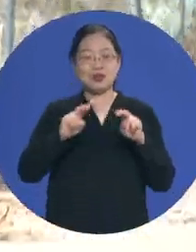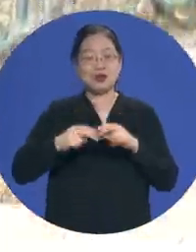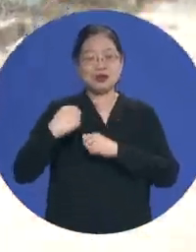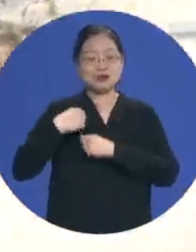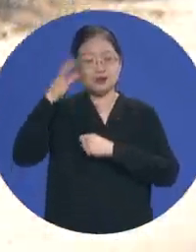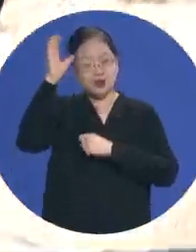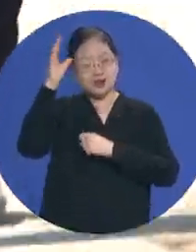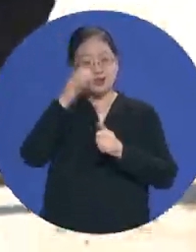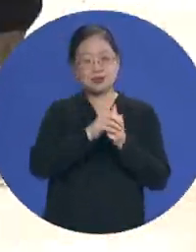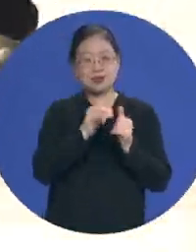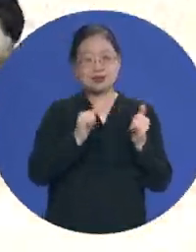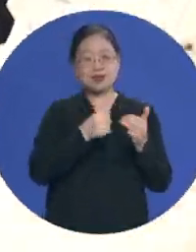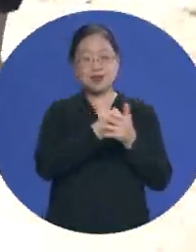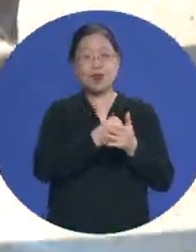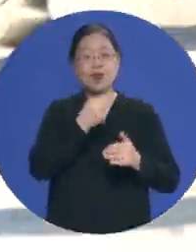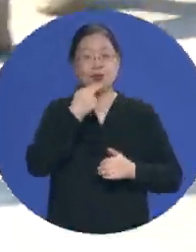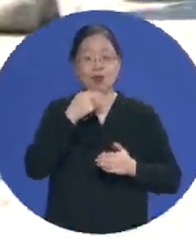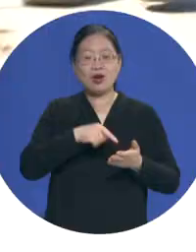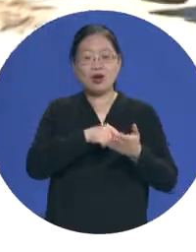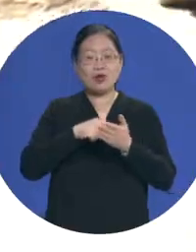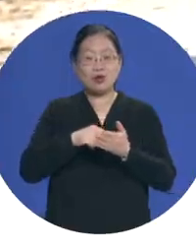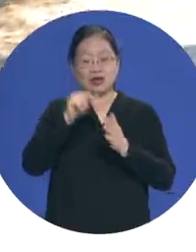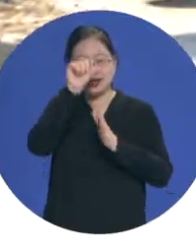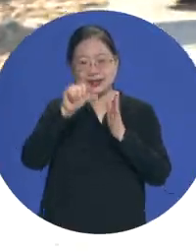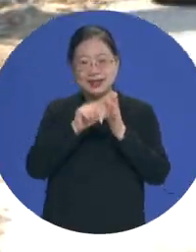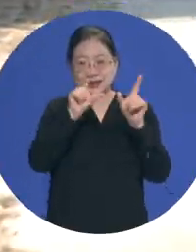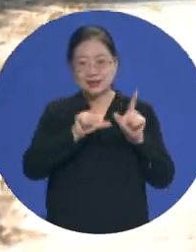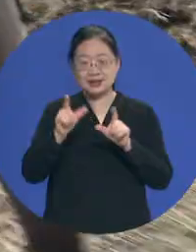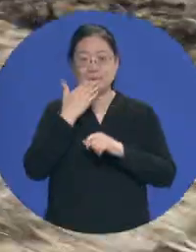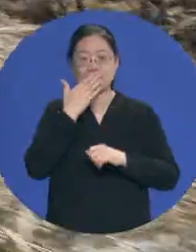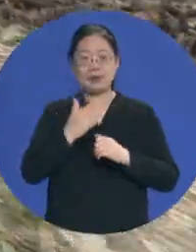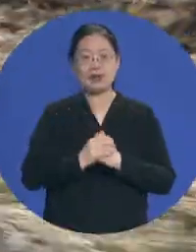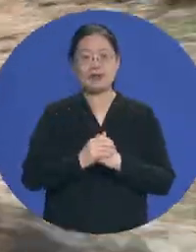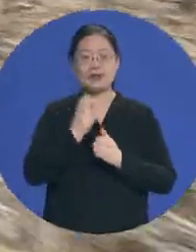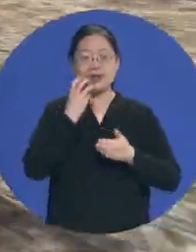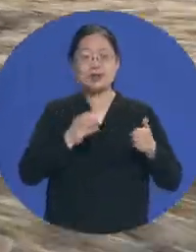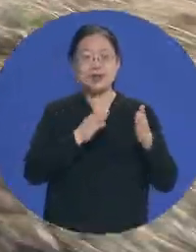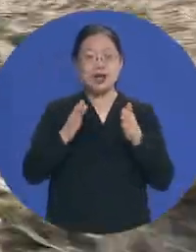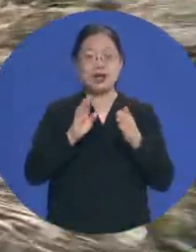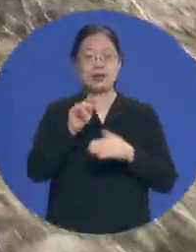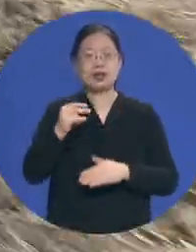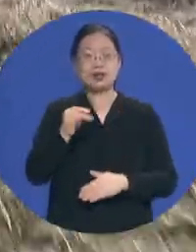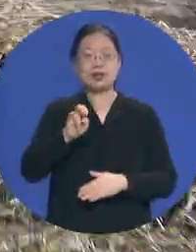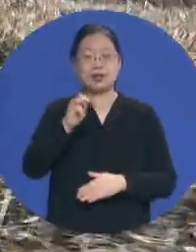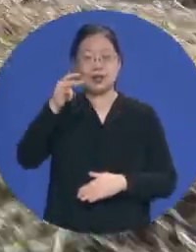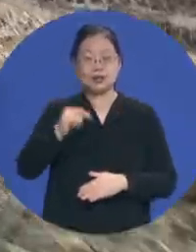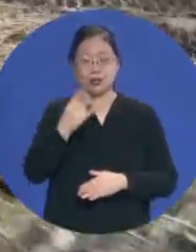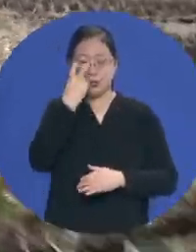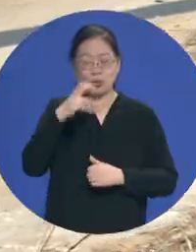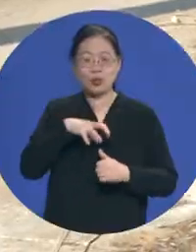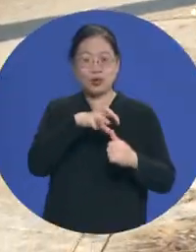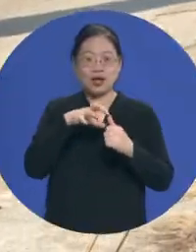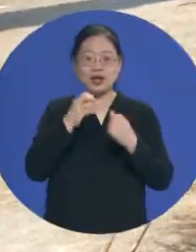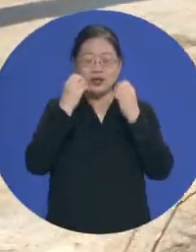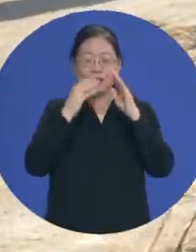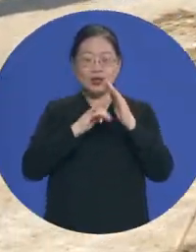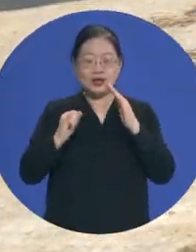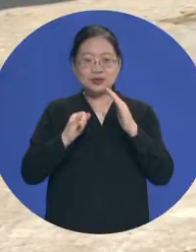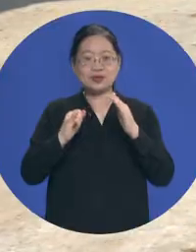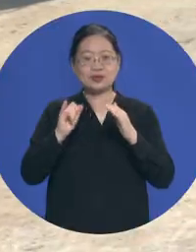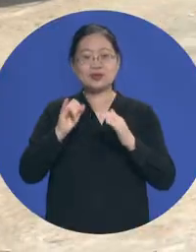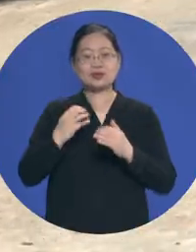군견은 담당자가 정해지지 않고 외로운 여생을 보내게 되는데 경기도가 반려 마루에서 보호하며 새로운 가족을 찾아준